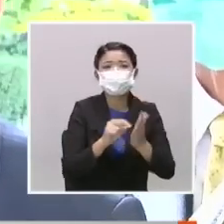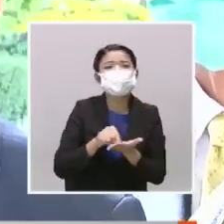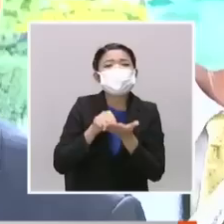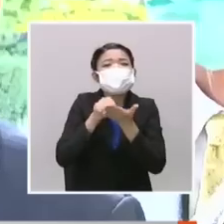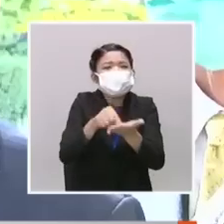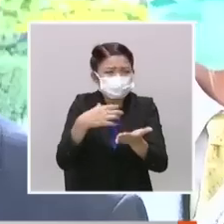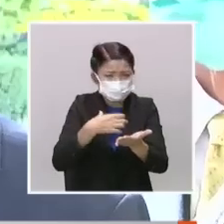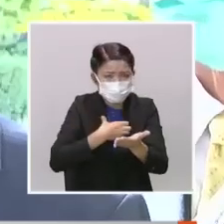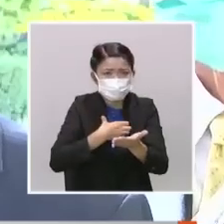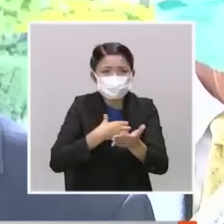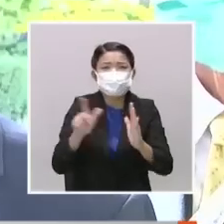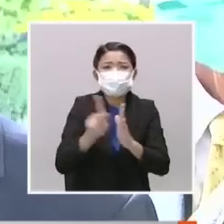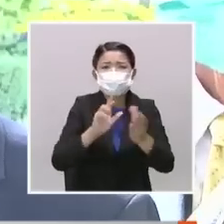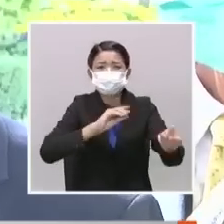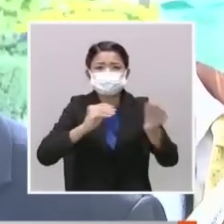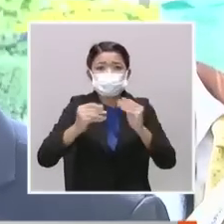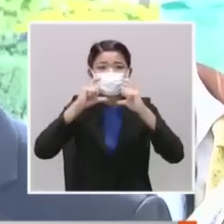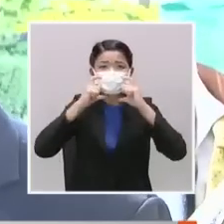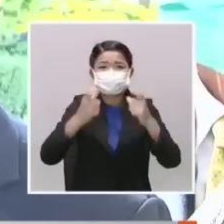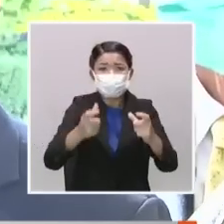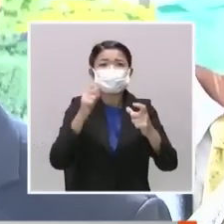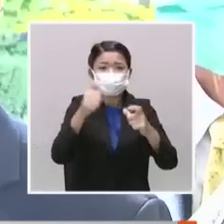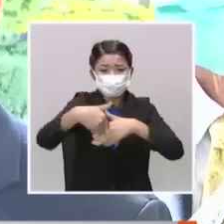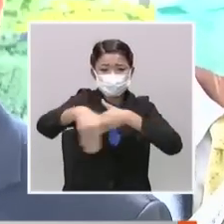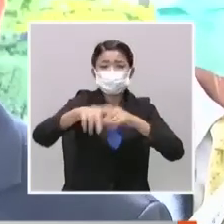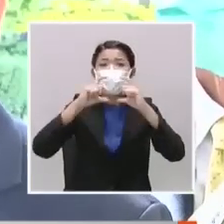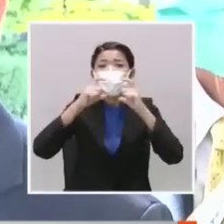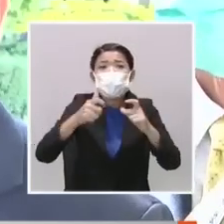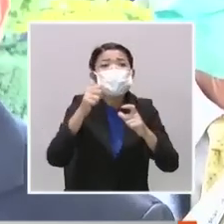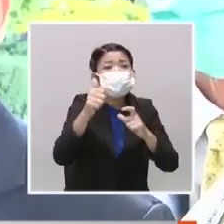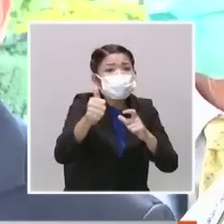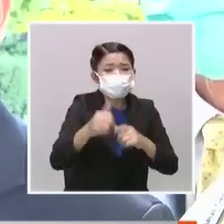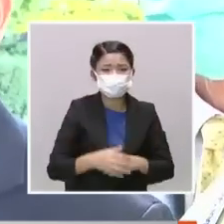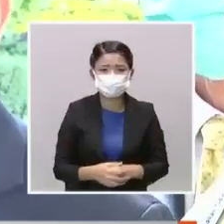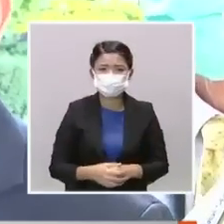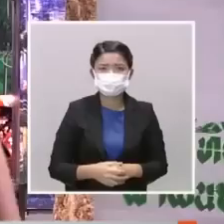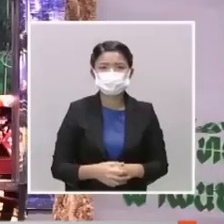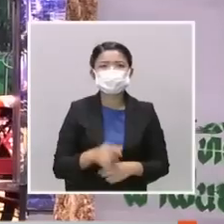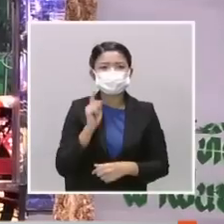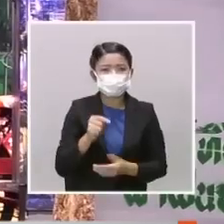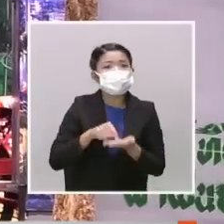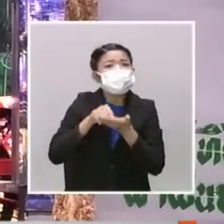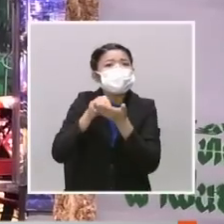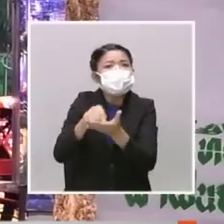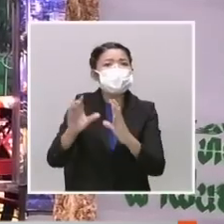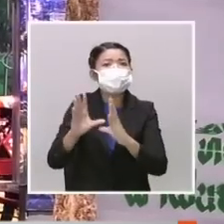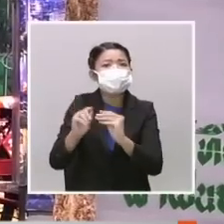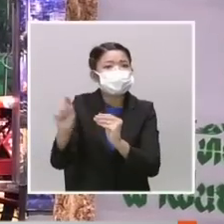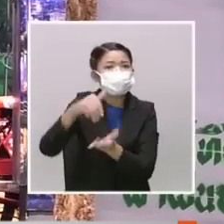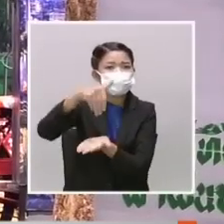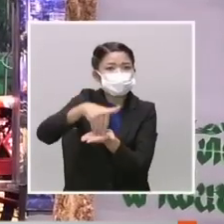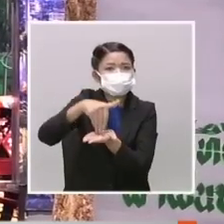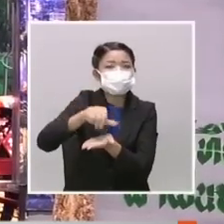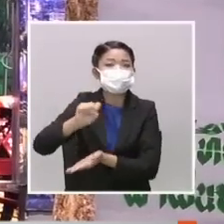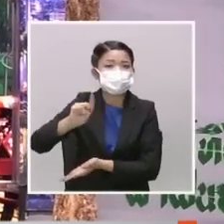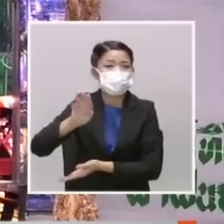นอนะคะว่าให้มีการผ่อนคลายถอดหน้ากากอนามัยในที่สาธารณะว่าเรื่องนี้ต้องเข้าที่ประชุมของศูนย์ปฏิบั